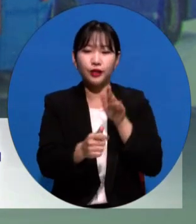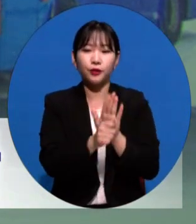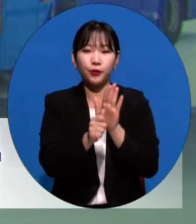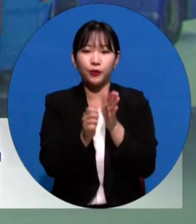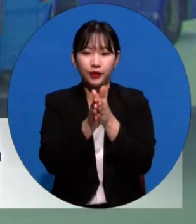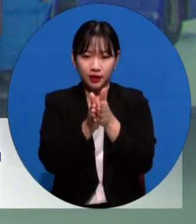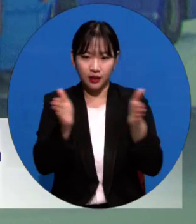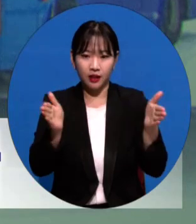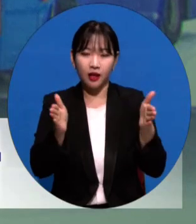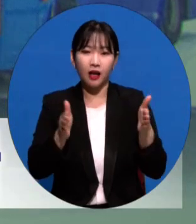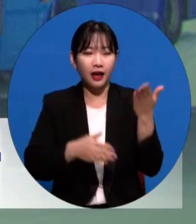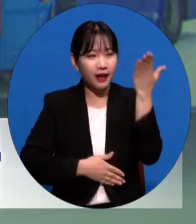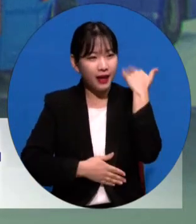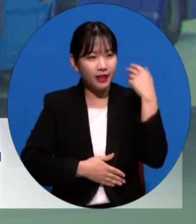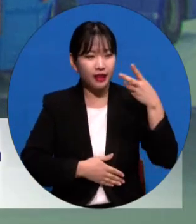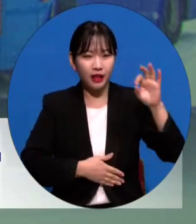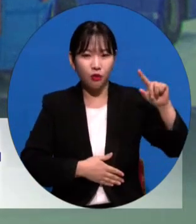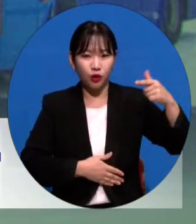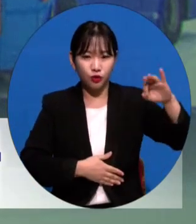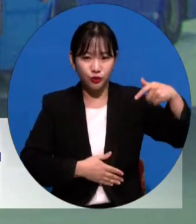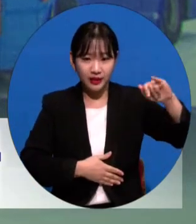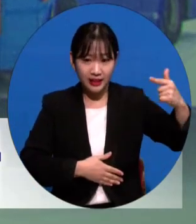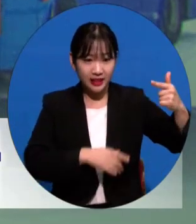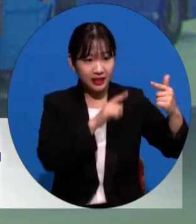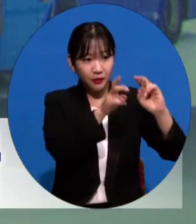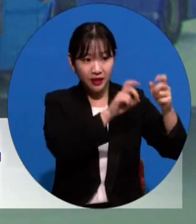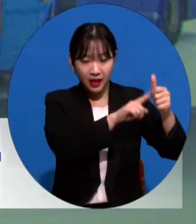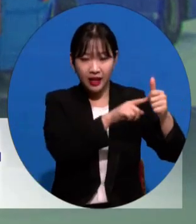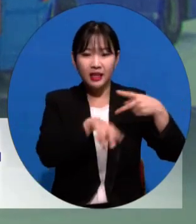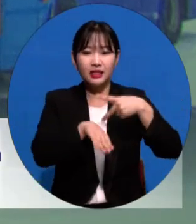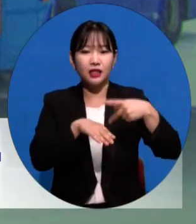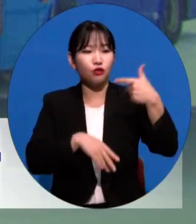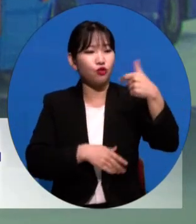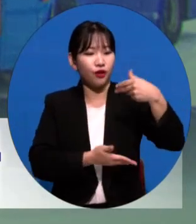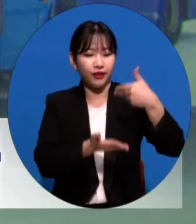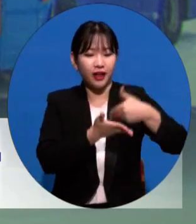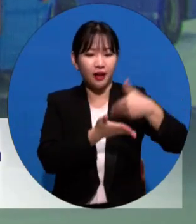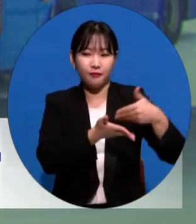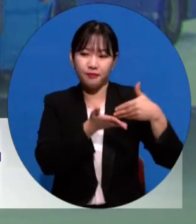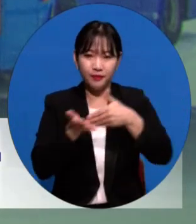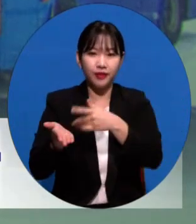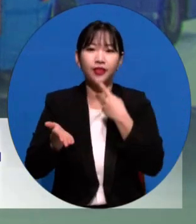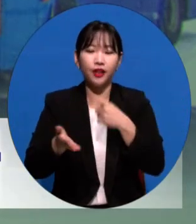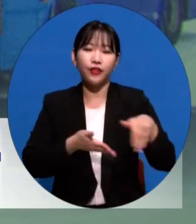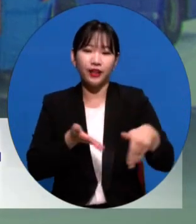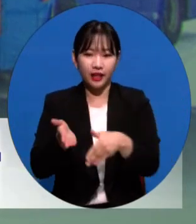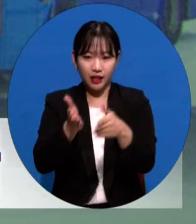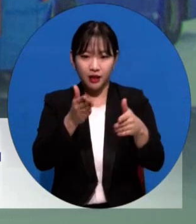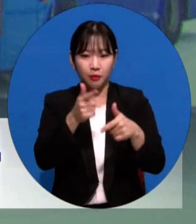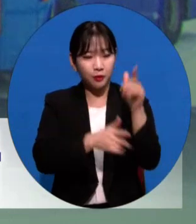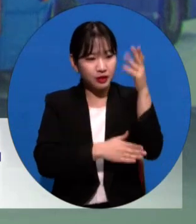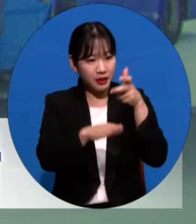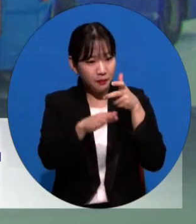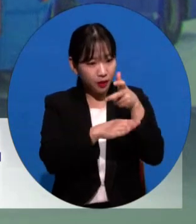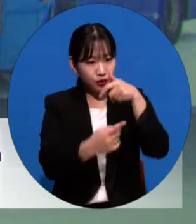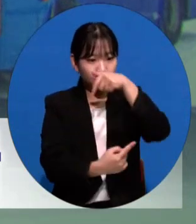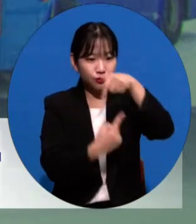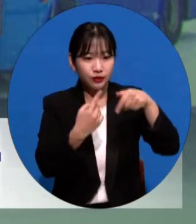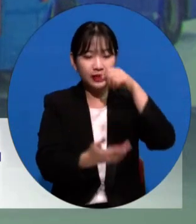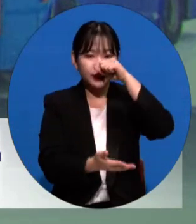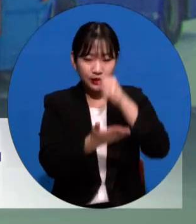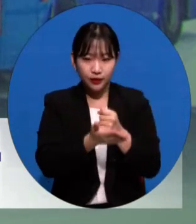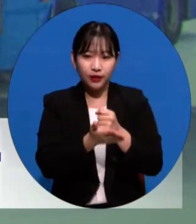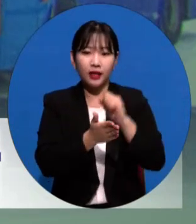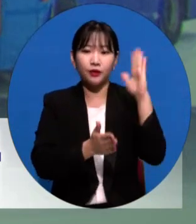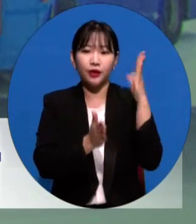나섭니다. 과거 태원 유진에서 신안군에 6억 원을 요구했던 노선인데 목포 시내버스 운행이 정상화될